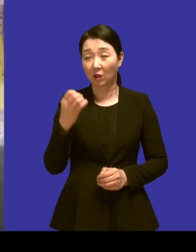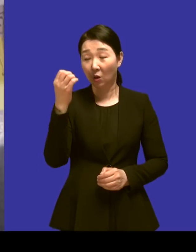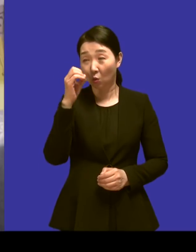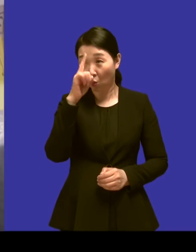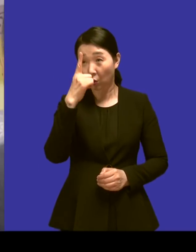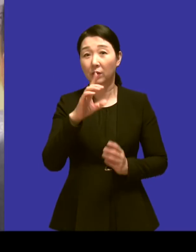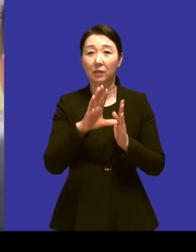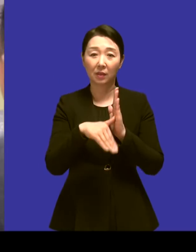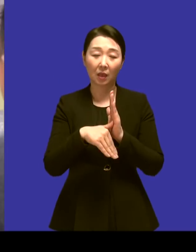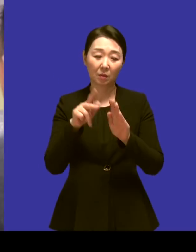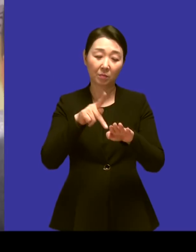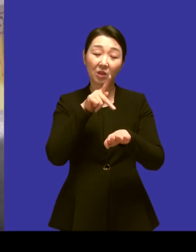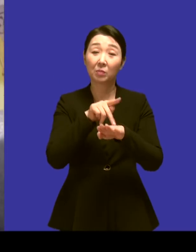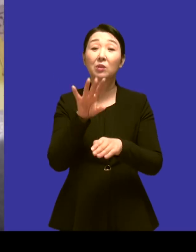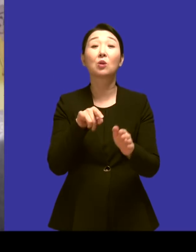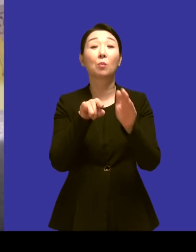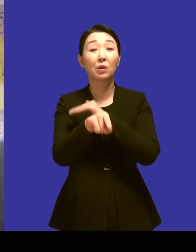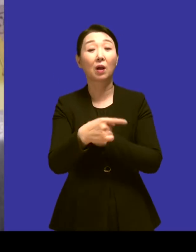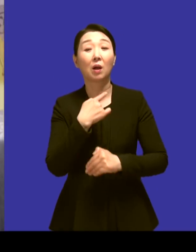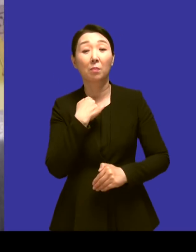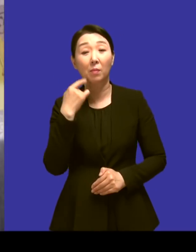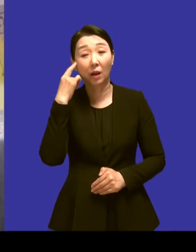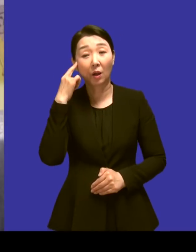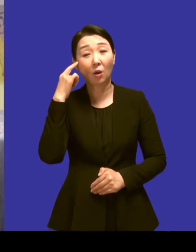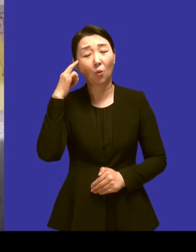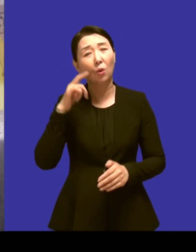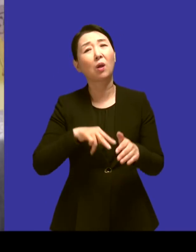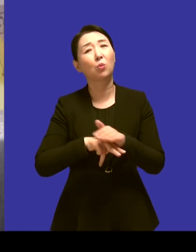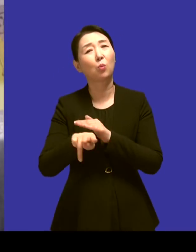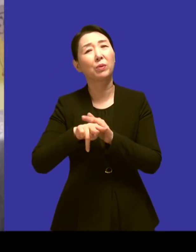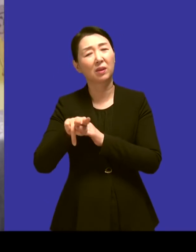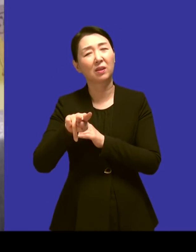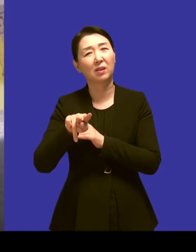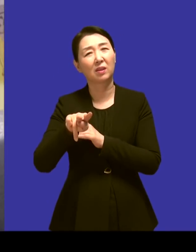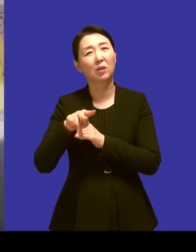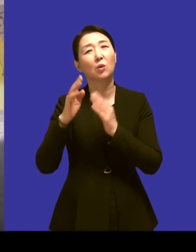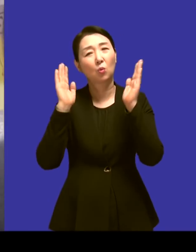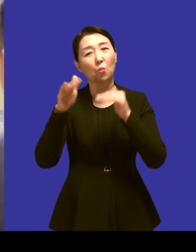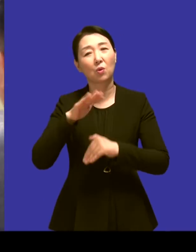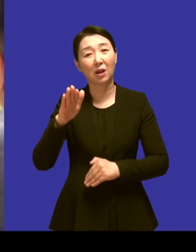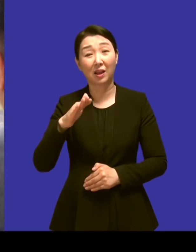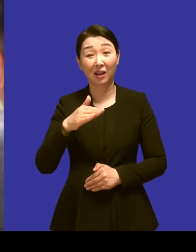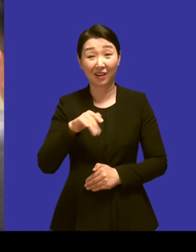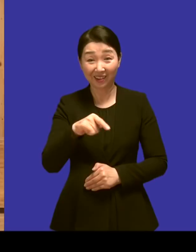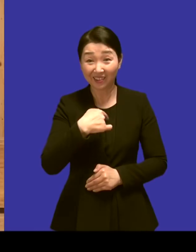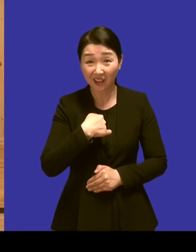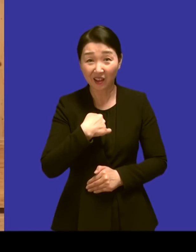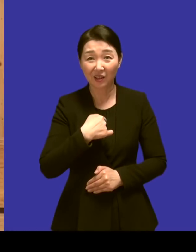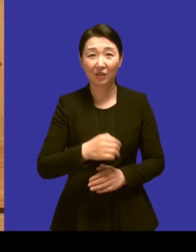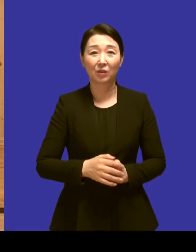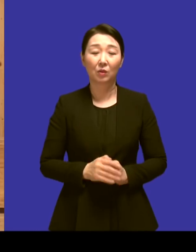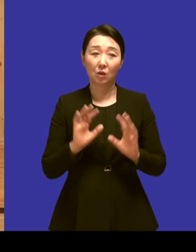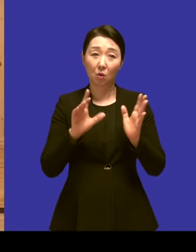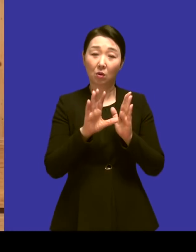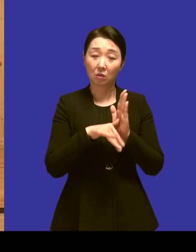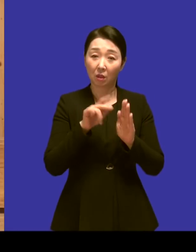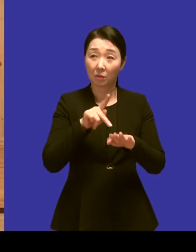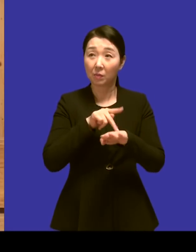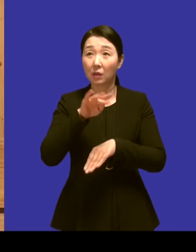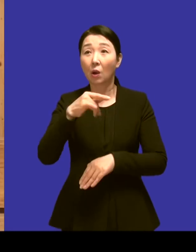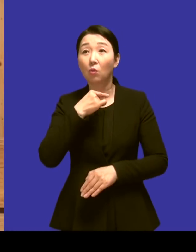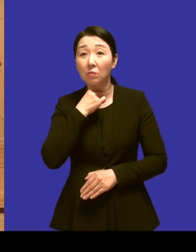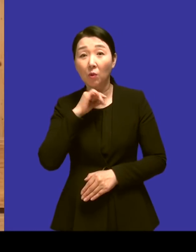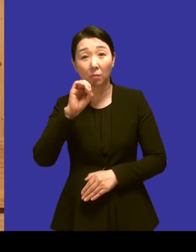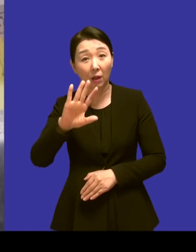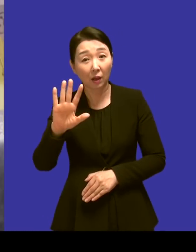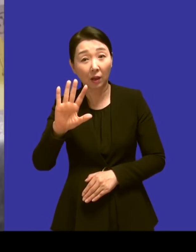필리핀을 처음으로 갔어요. 왜요? 그러니까 도피였던 것 같아요. 지금 생각에는. 누가? 제가. 본인이요? 네, 제가. 아니 어렸을 때 나 필리핀 가고 싶어 해서 갈